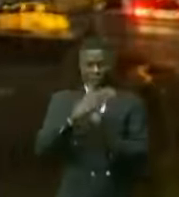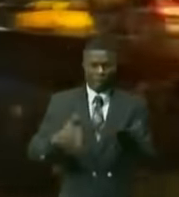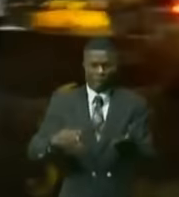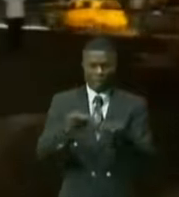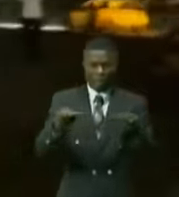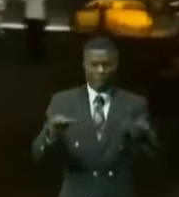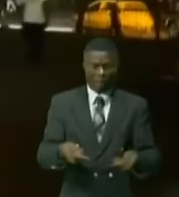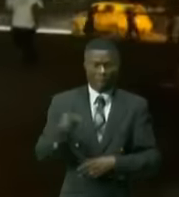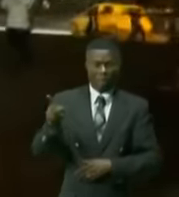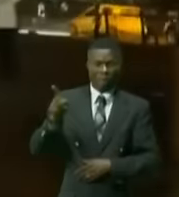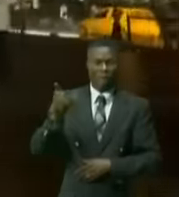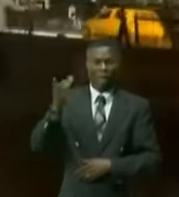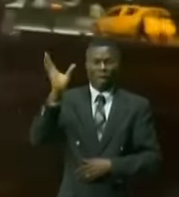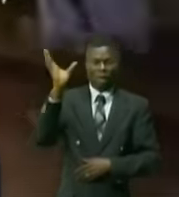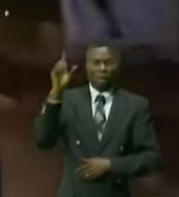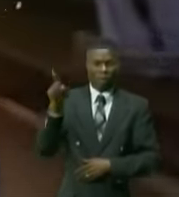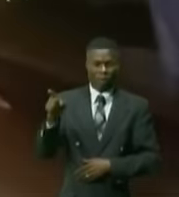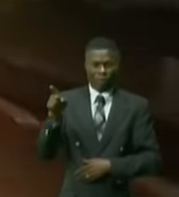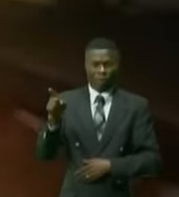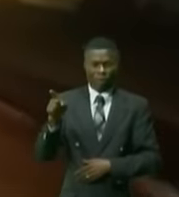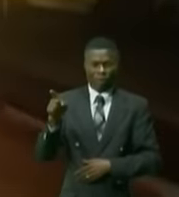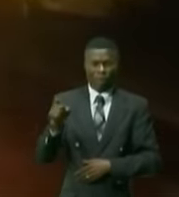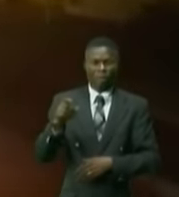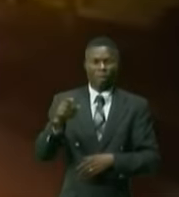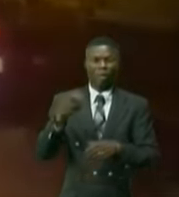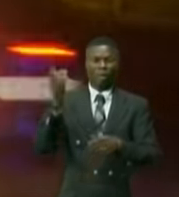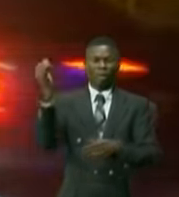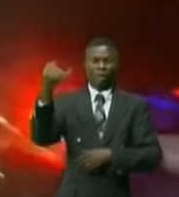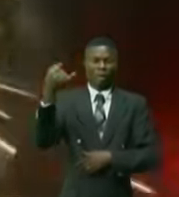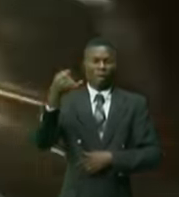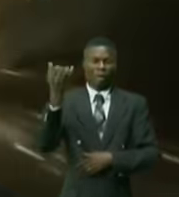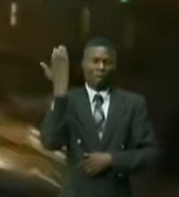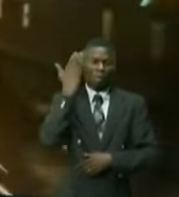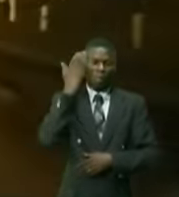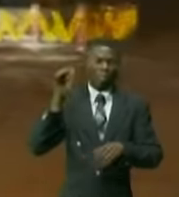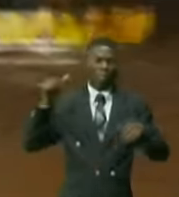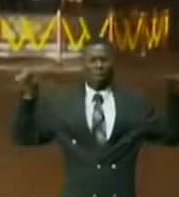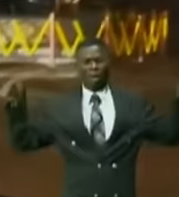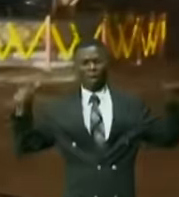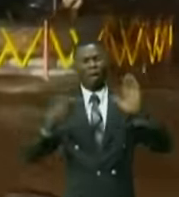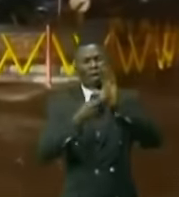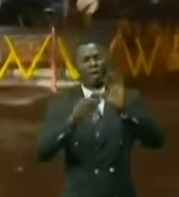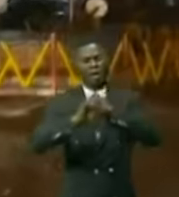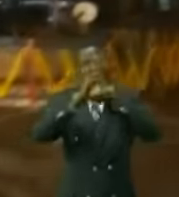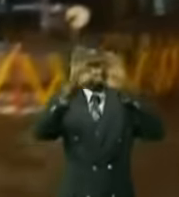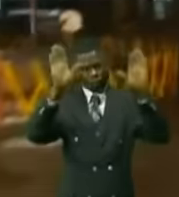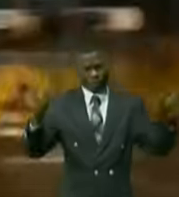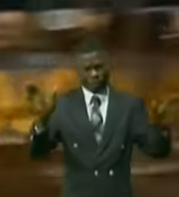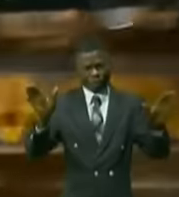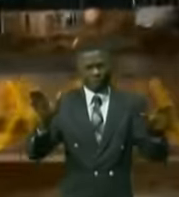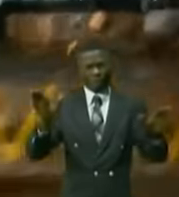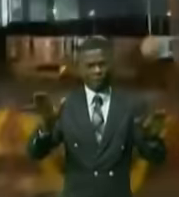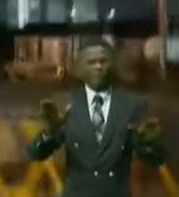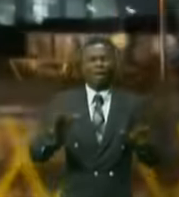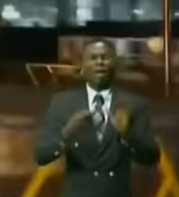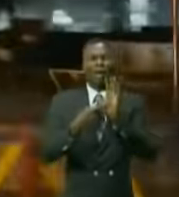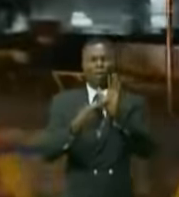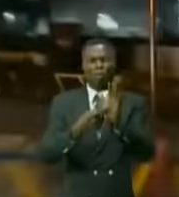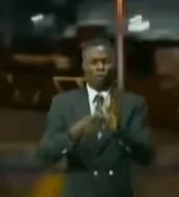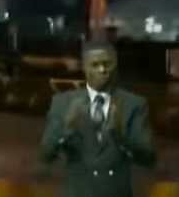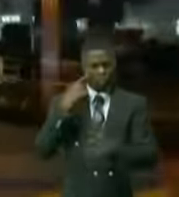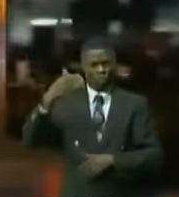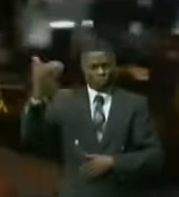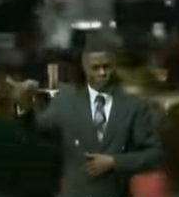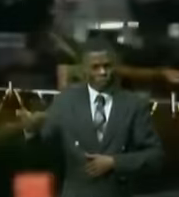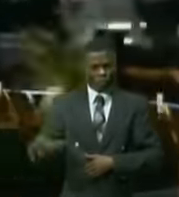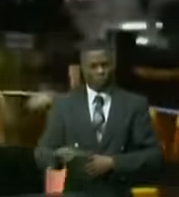Kiponza respire enfin. Même la statue de Papa Wemba devient visible et déploie ses membres en signe d'accueil